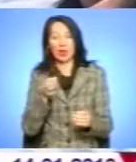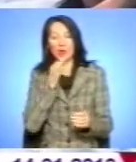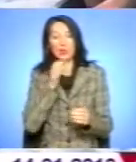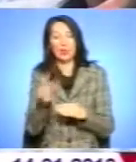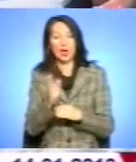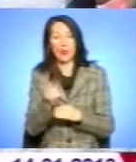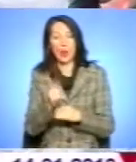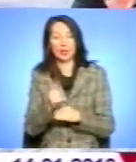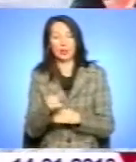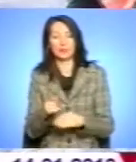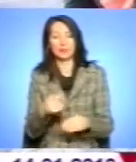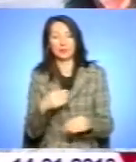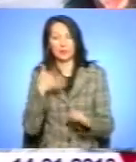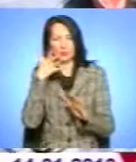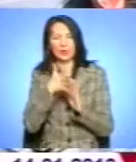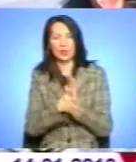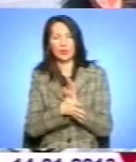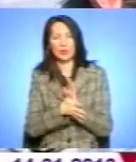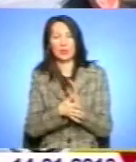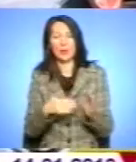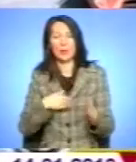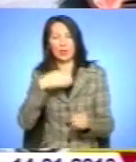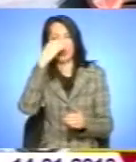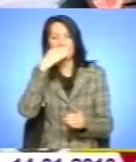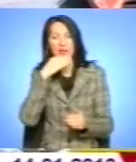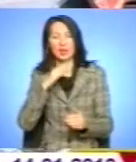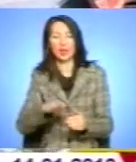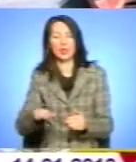Ну, розумієте, вони якийсь тато з дитинства так